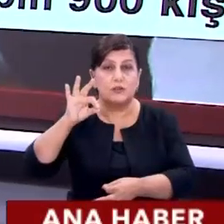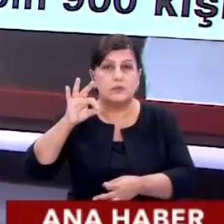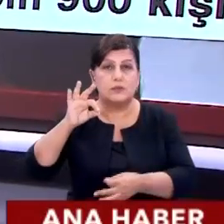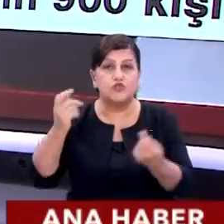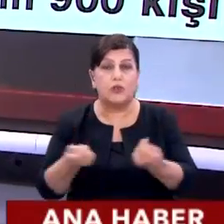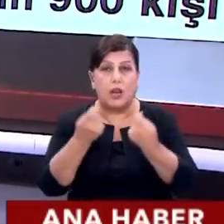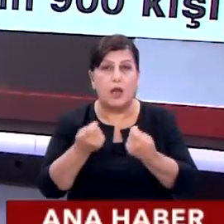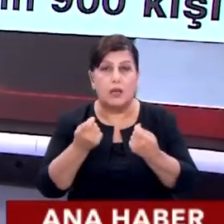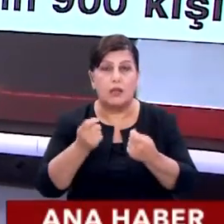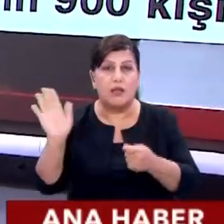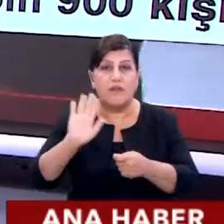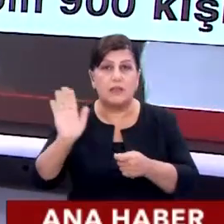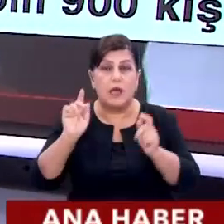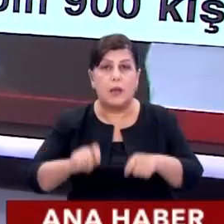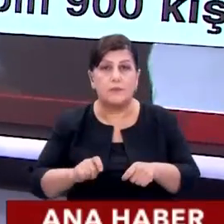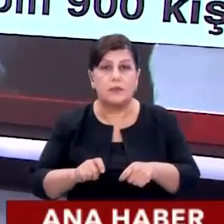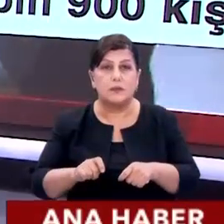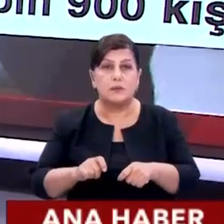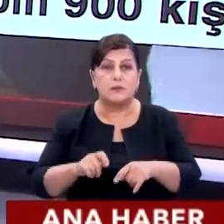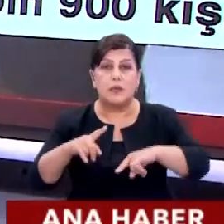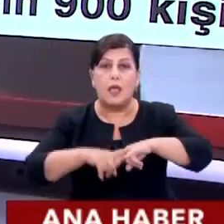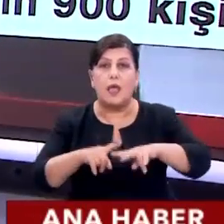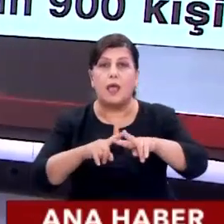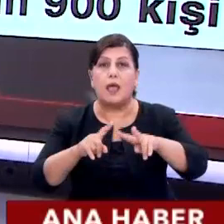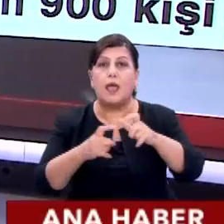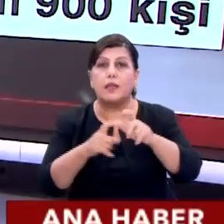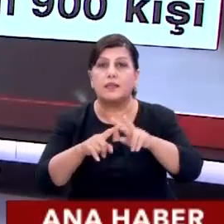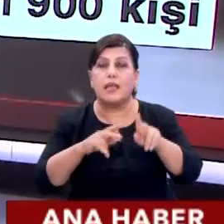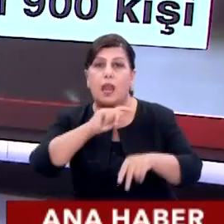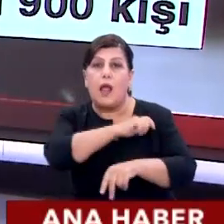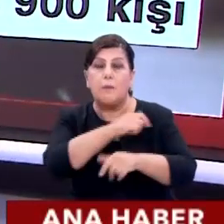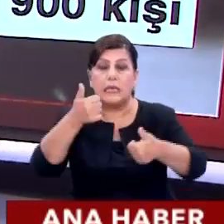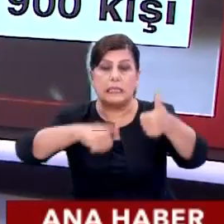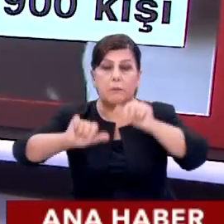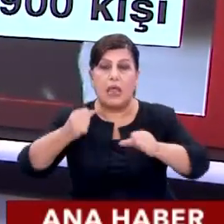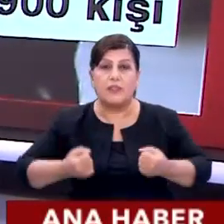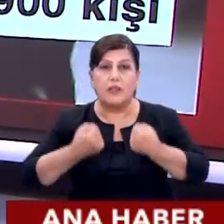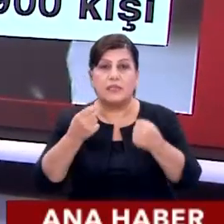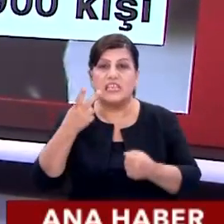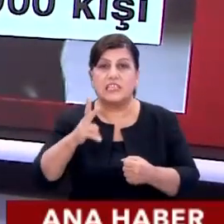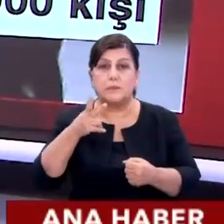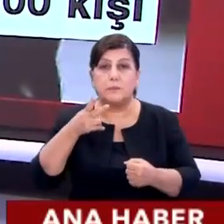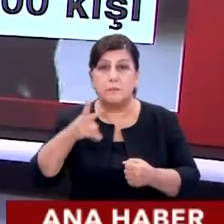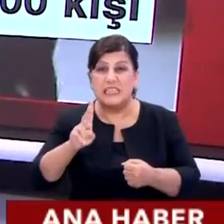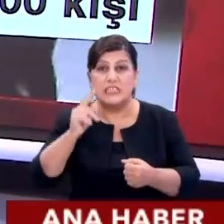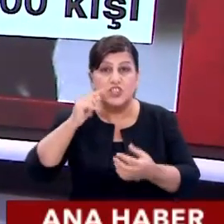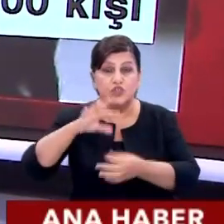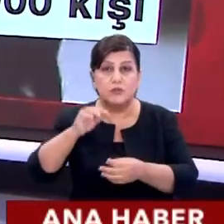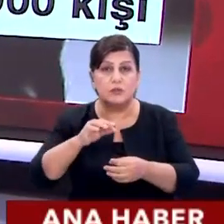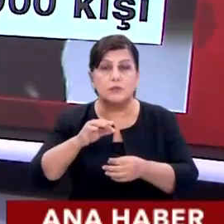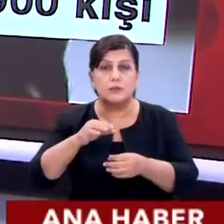çalışanıyla vedalaşıyor Henkel Almanların kimya dedi 2000 kişiyle